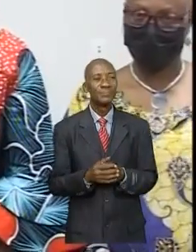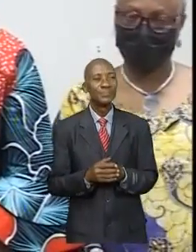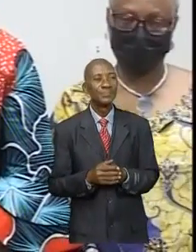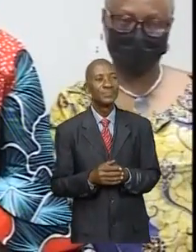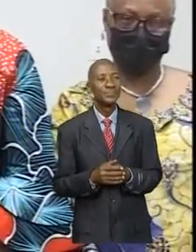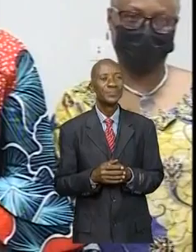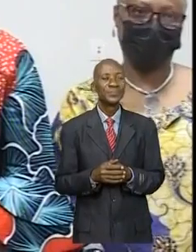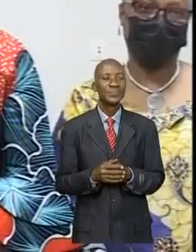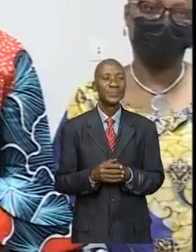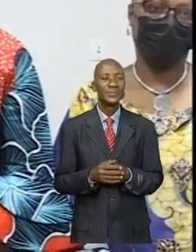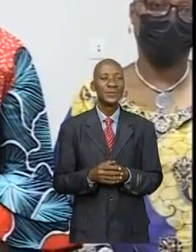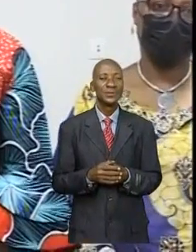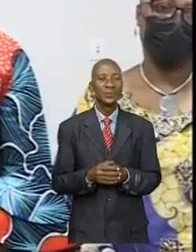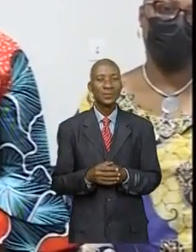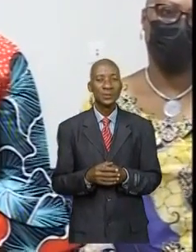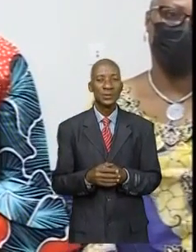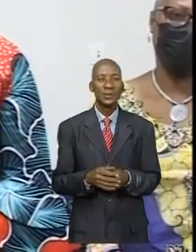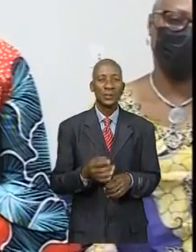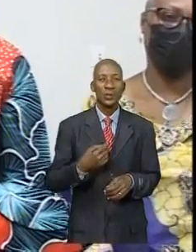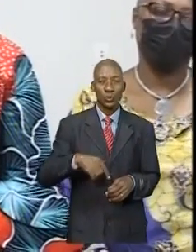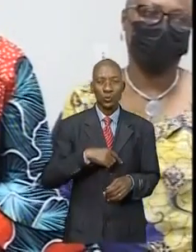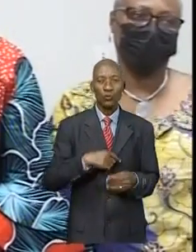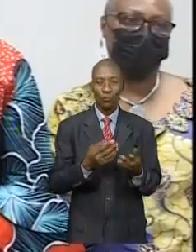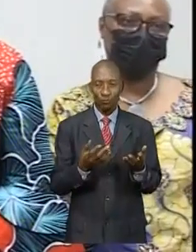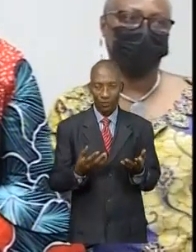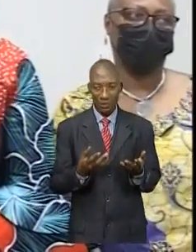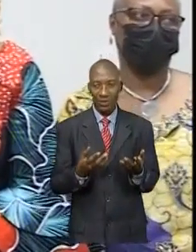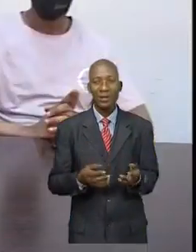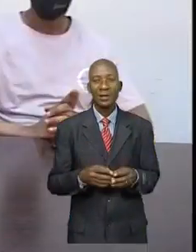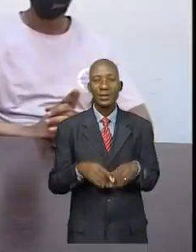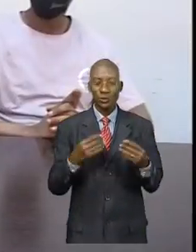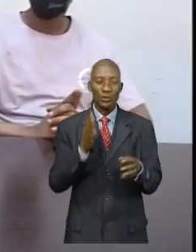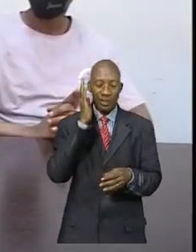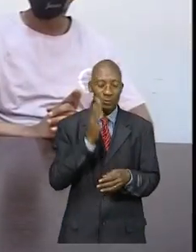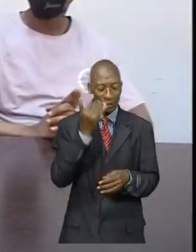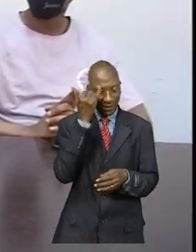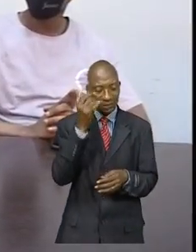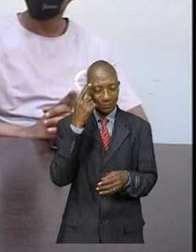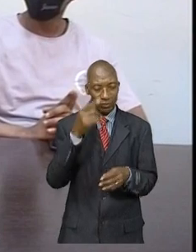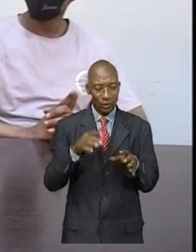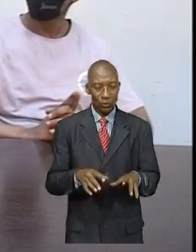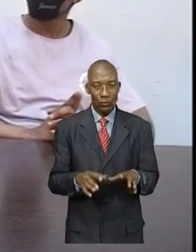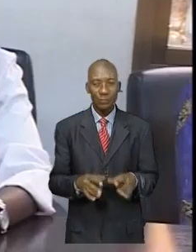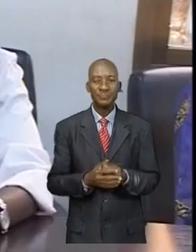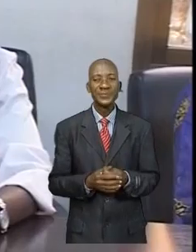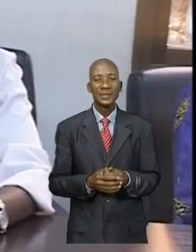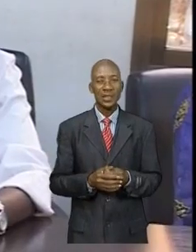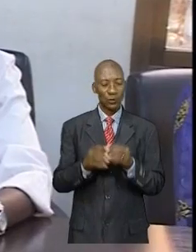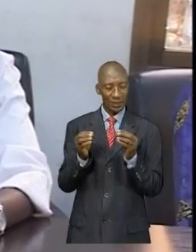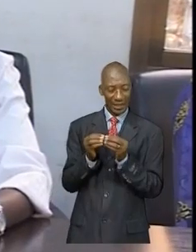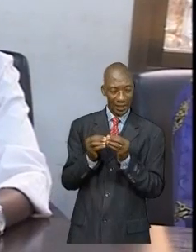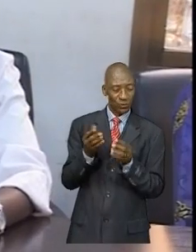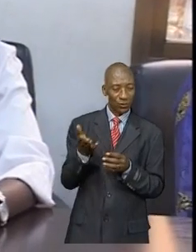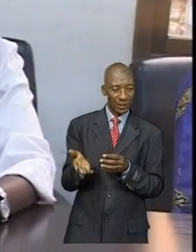disponibiliser pour la population congolaise et à mettre sous le marché de l'exportation. Notons que l'organisation de ces forums, c'est pour